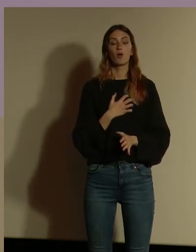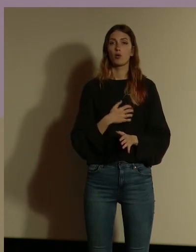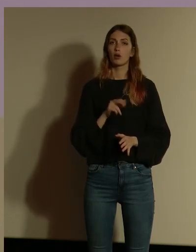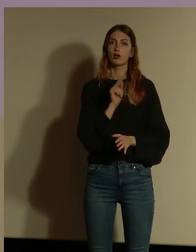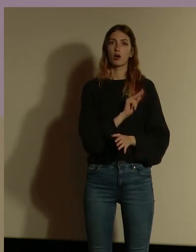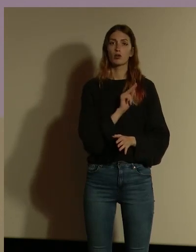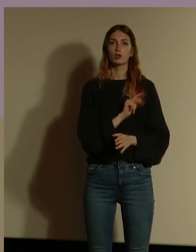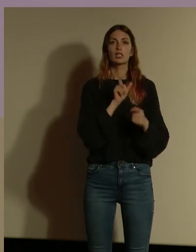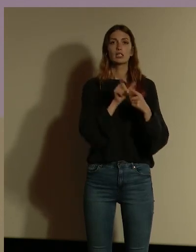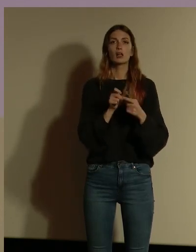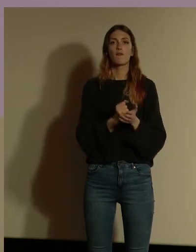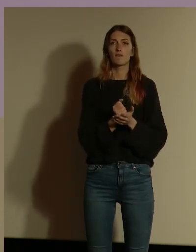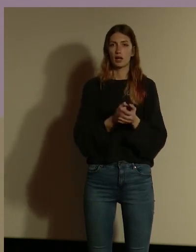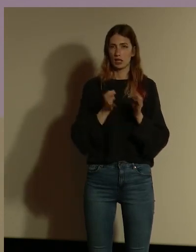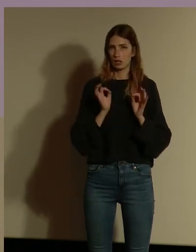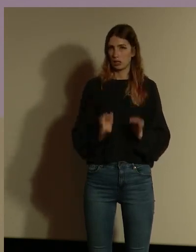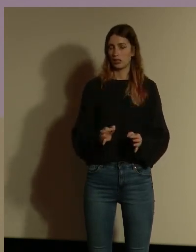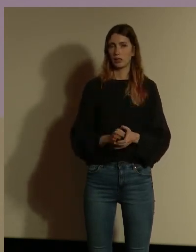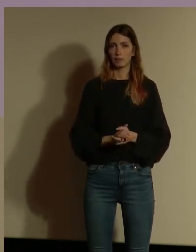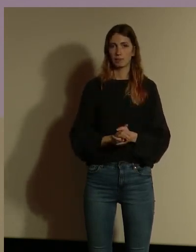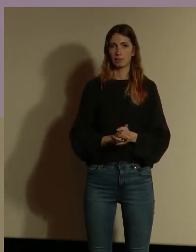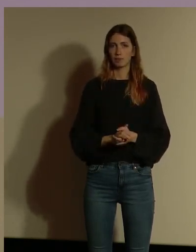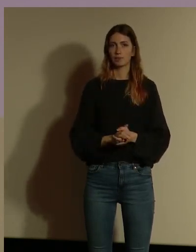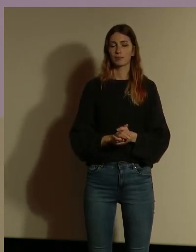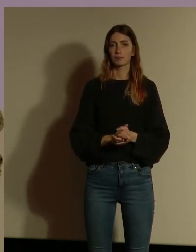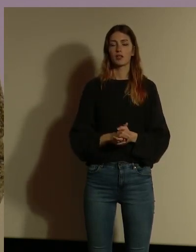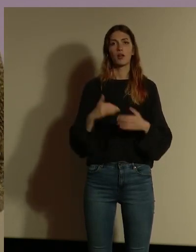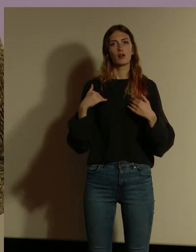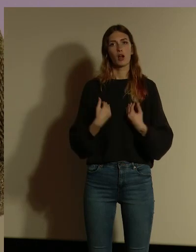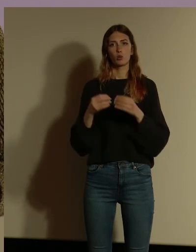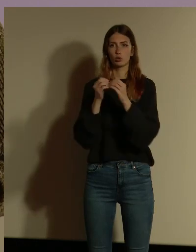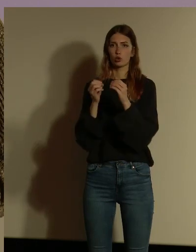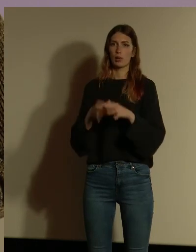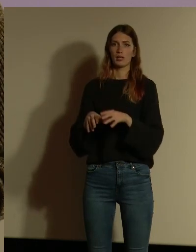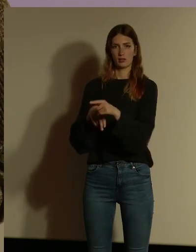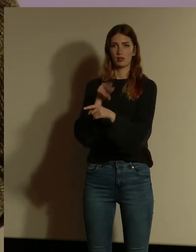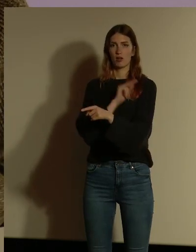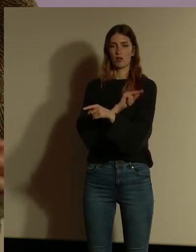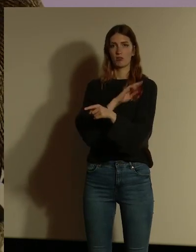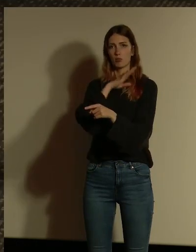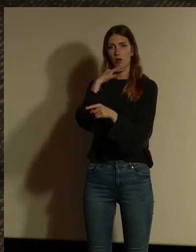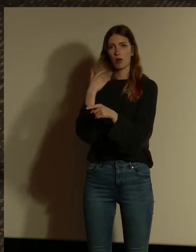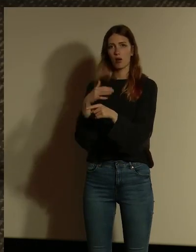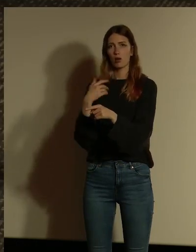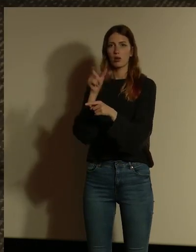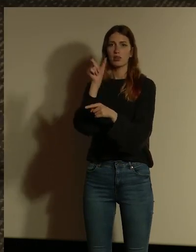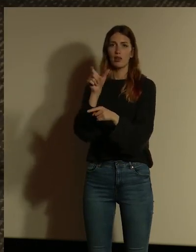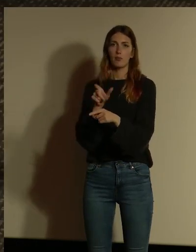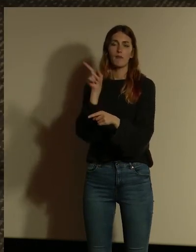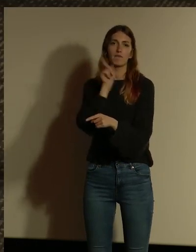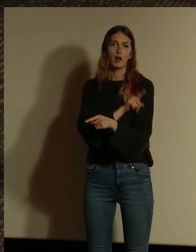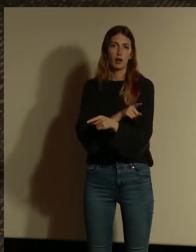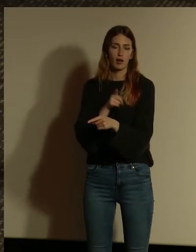kasutada õiget sõnavara. Meie meedias kahjuks kasutatakse tihti peale valesid termineid,